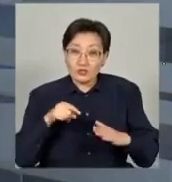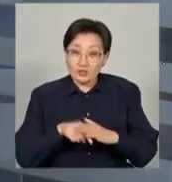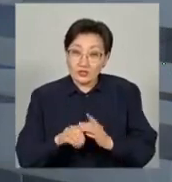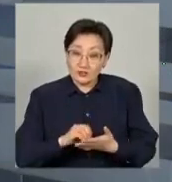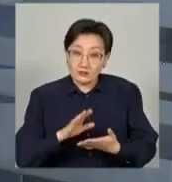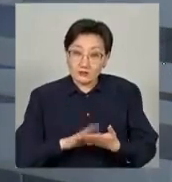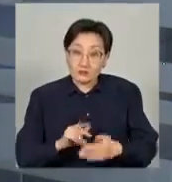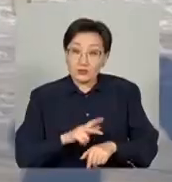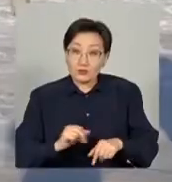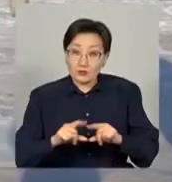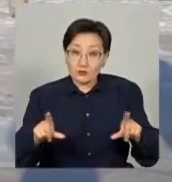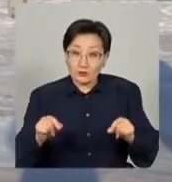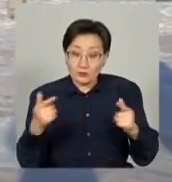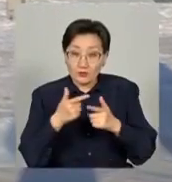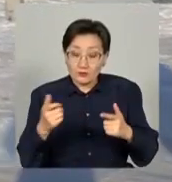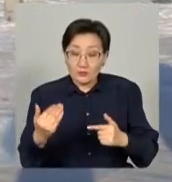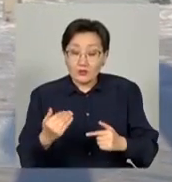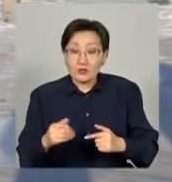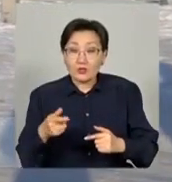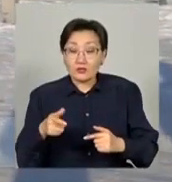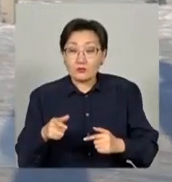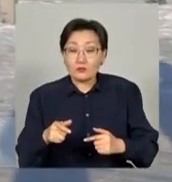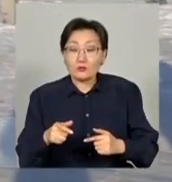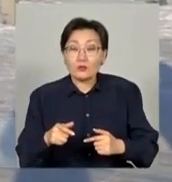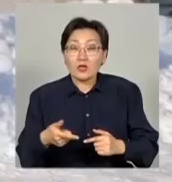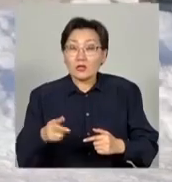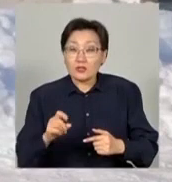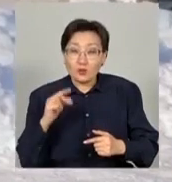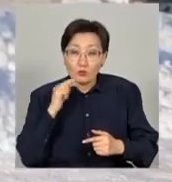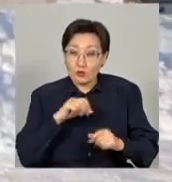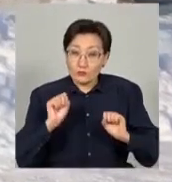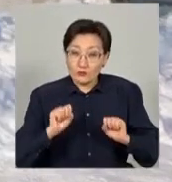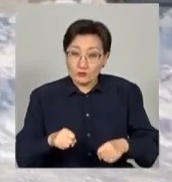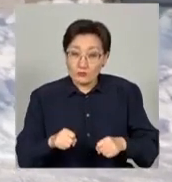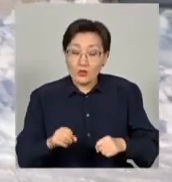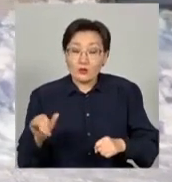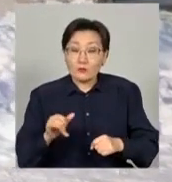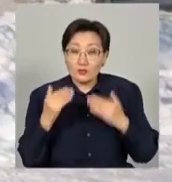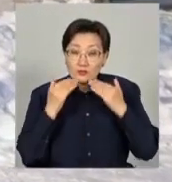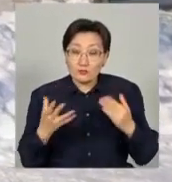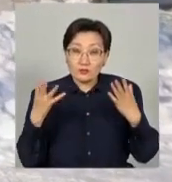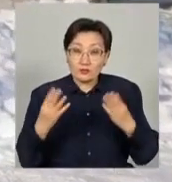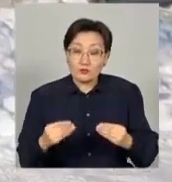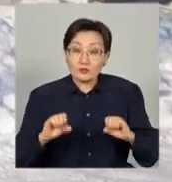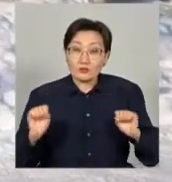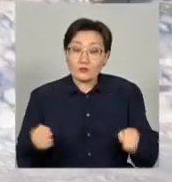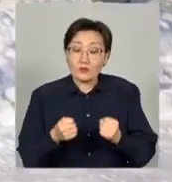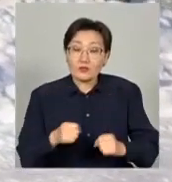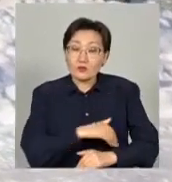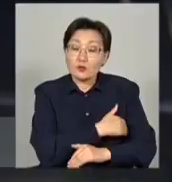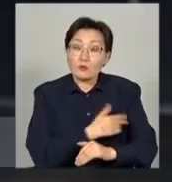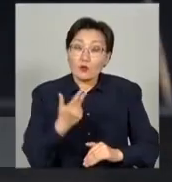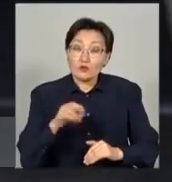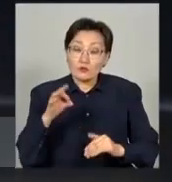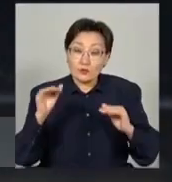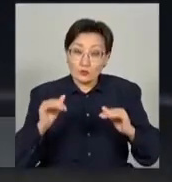тіркелген. Полиция берген мәлімет бойынша олар көміртегі тотығына улануы мүмкін. Айта кету керек, Оралда соңғы күндері ауа температурасы 30 градусқа